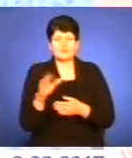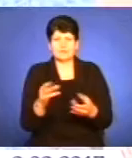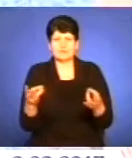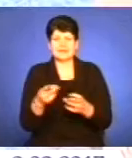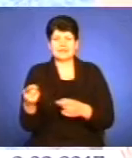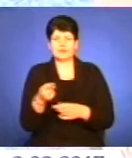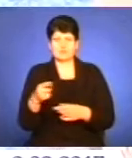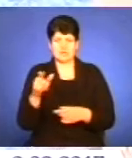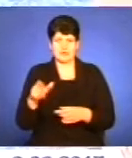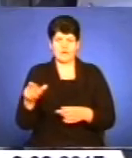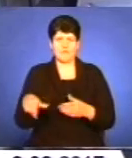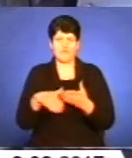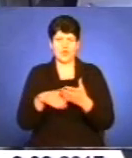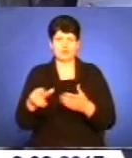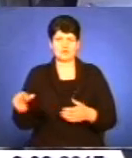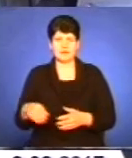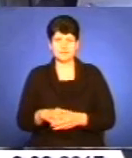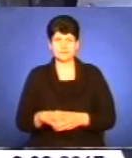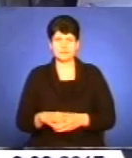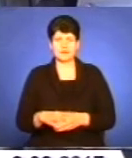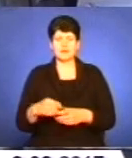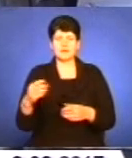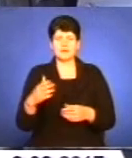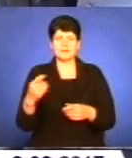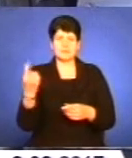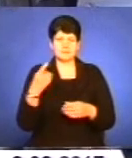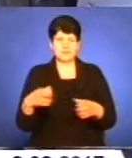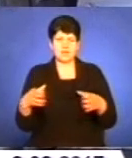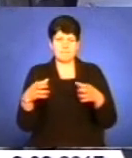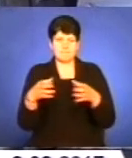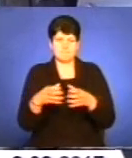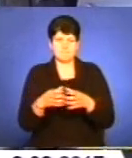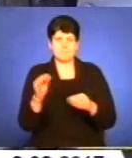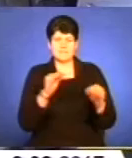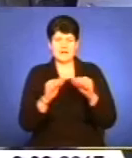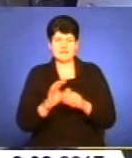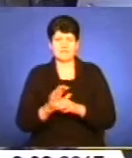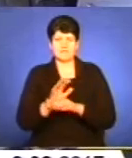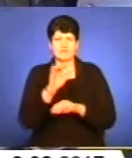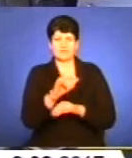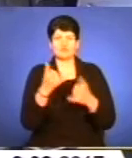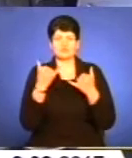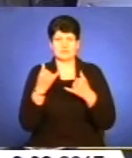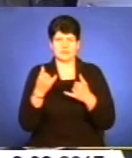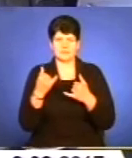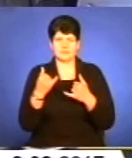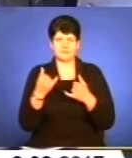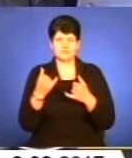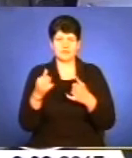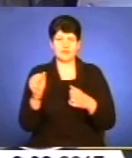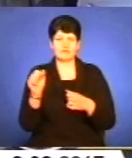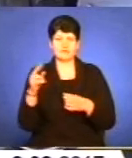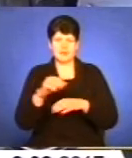тернопільські волонтери. Перша партія з тих речей, які були виготовлені вже раніше, сьогодні відправляється на передову. По факту ми